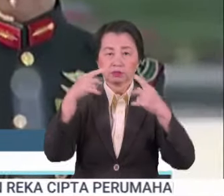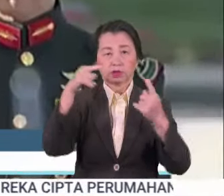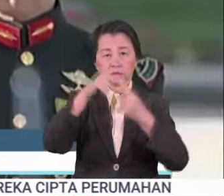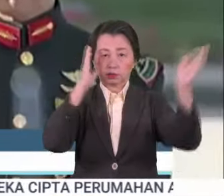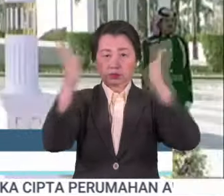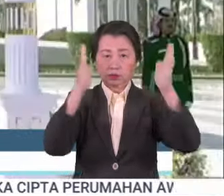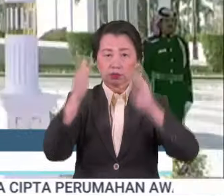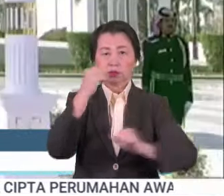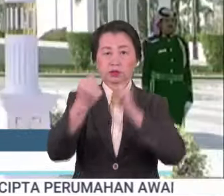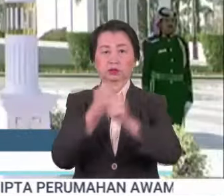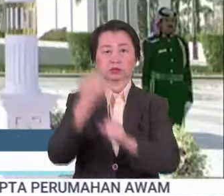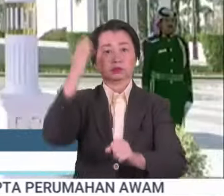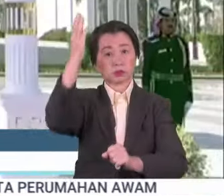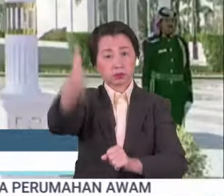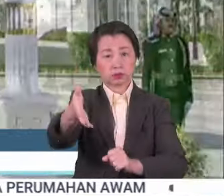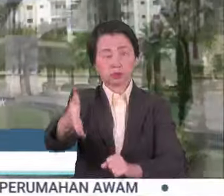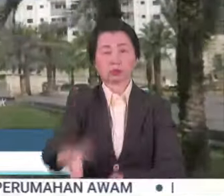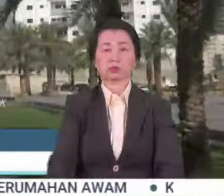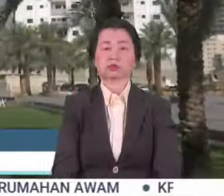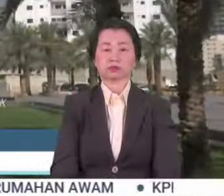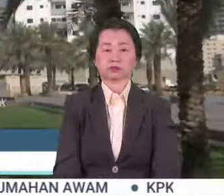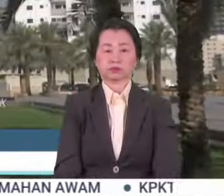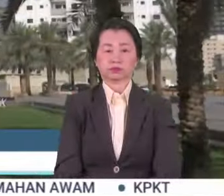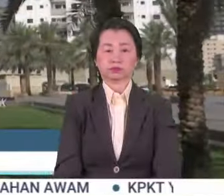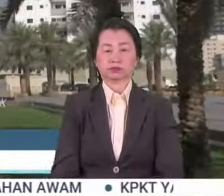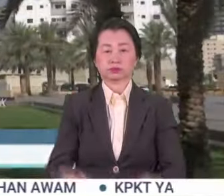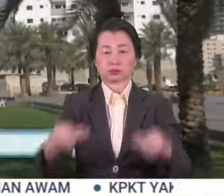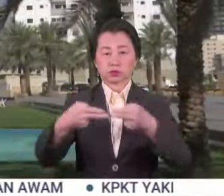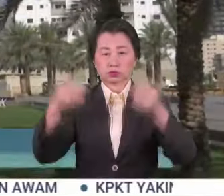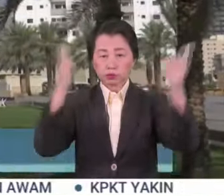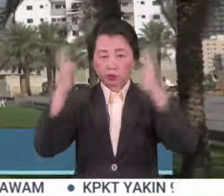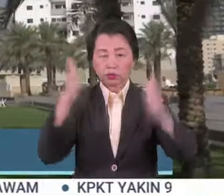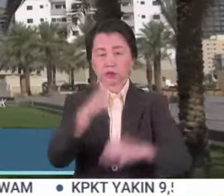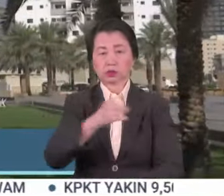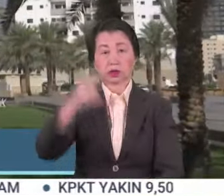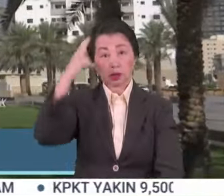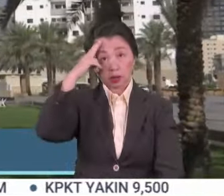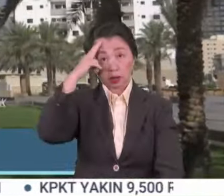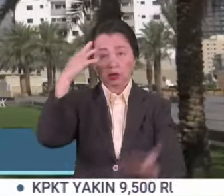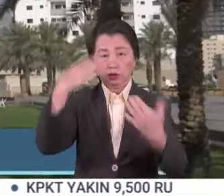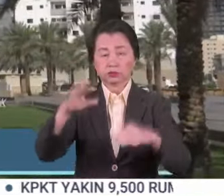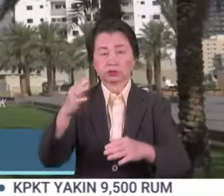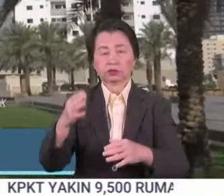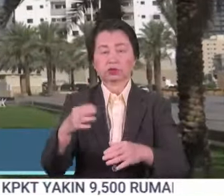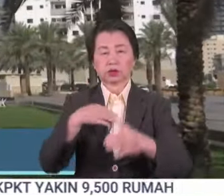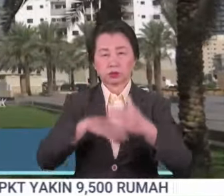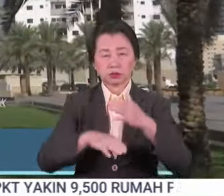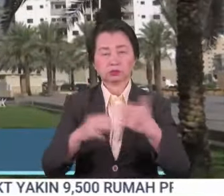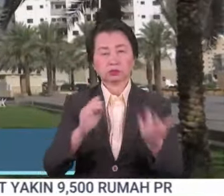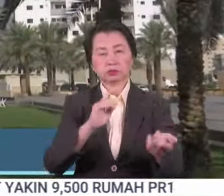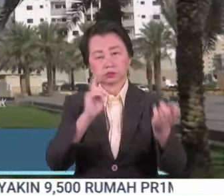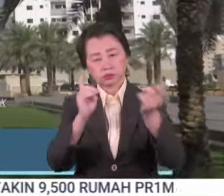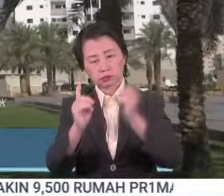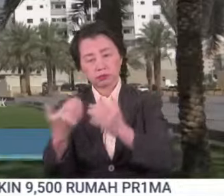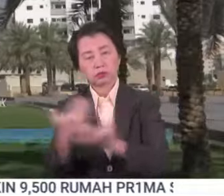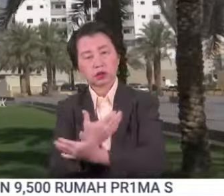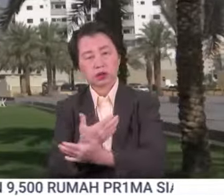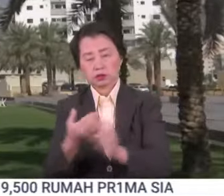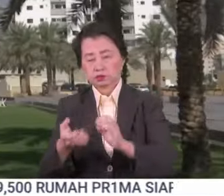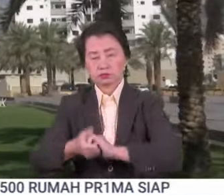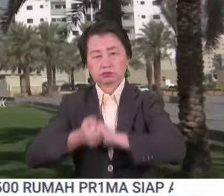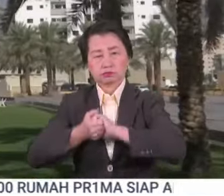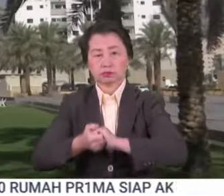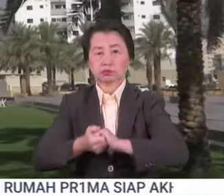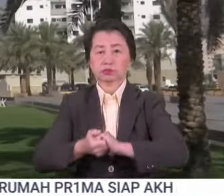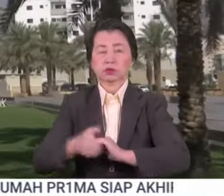Malaysia pada tahun depan hubungan Malaysia dan Arab Saudi kini telah memasuki lembaran baharu yang lebih erat dan